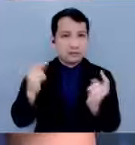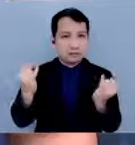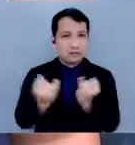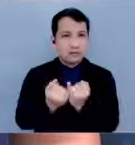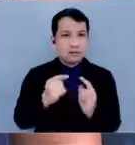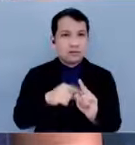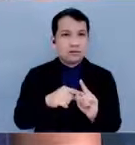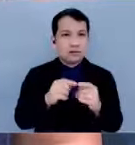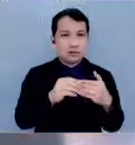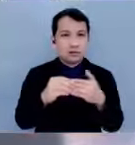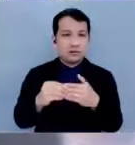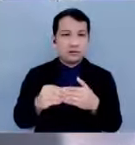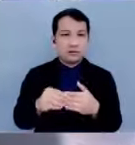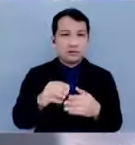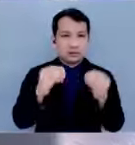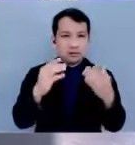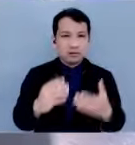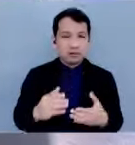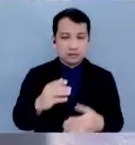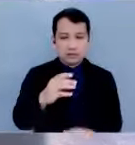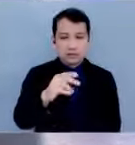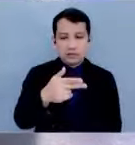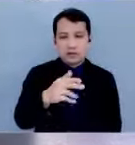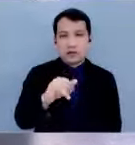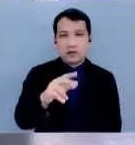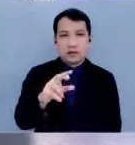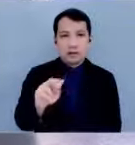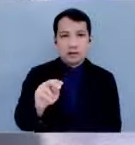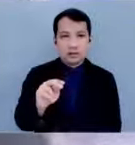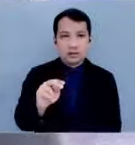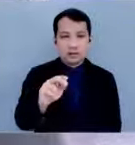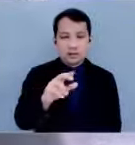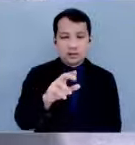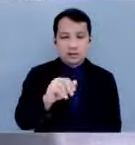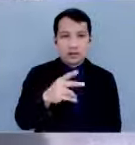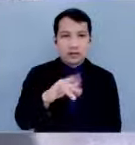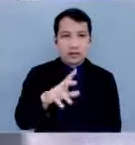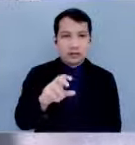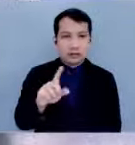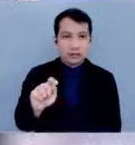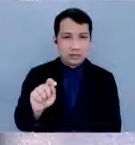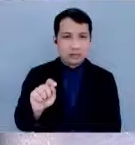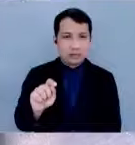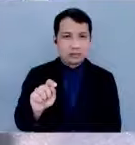founder na si Teacher Haya Meneses ng Skills and Drills Dance and Arts.